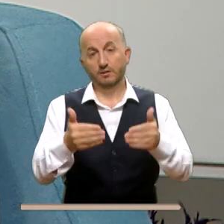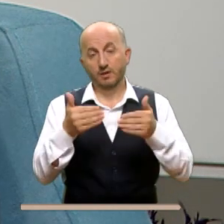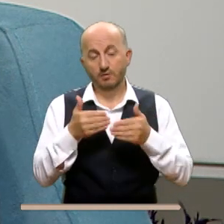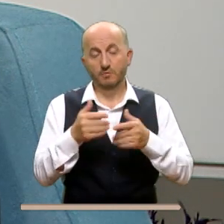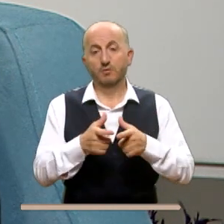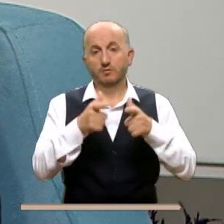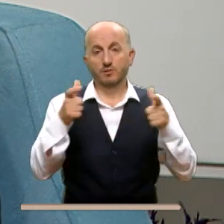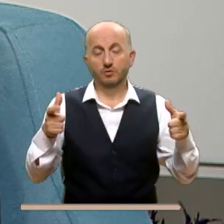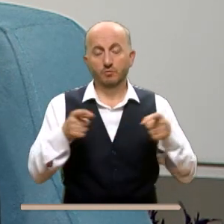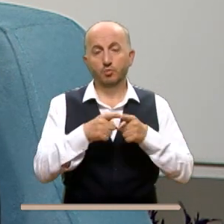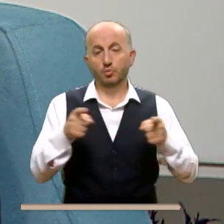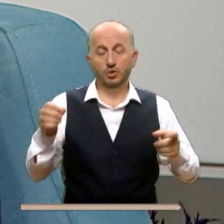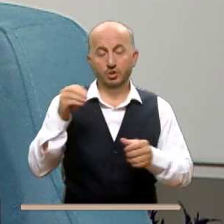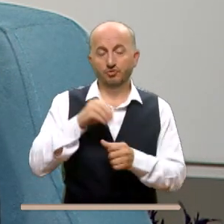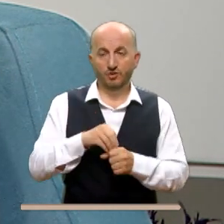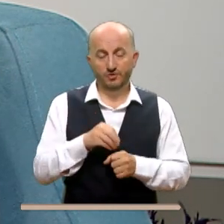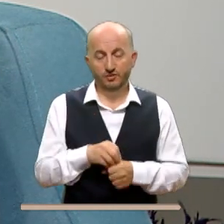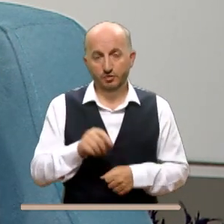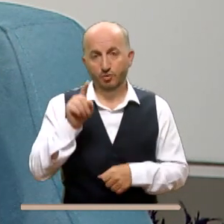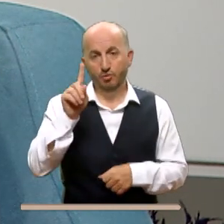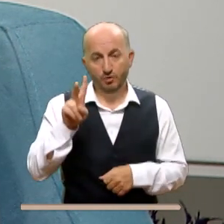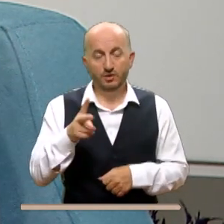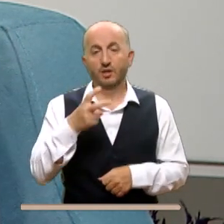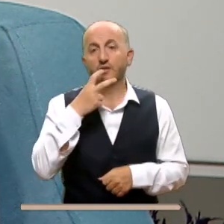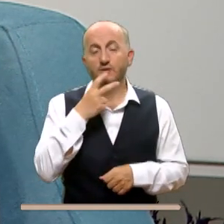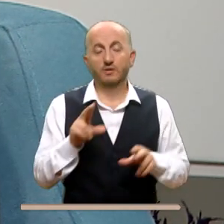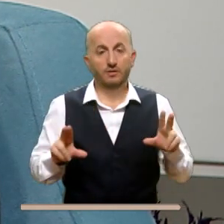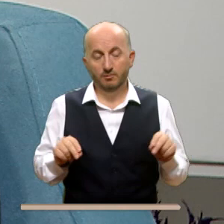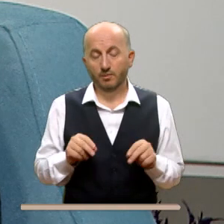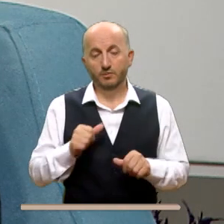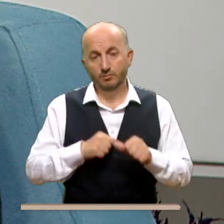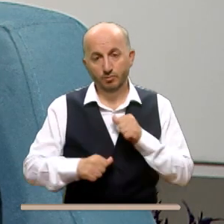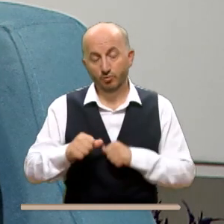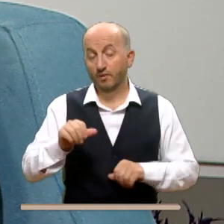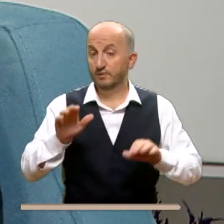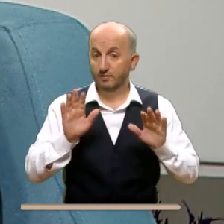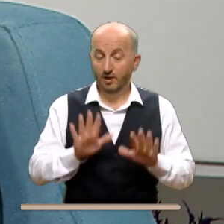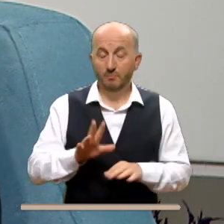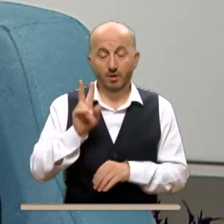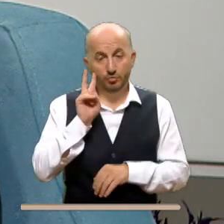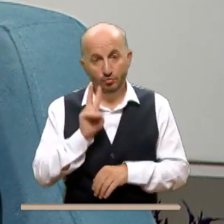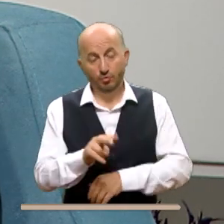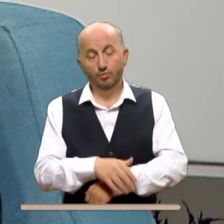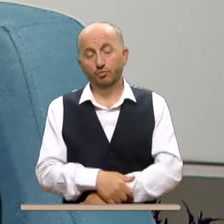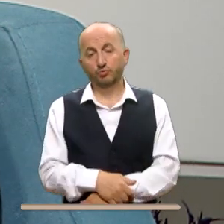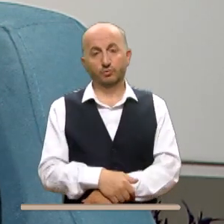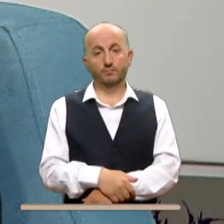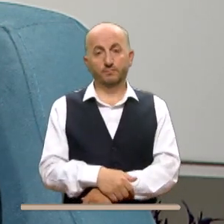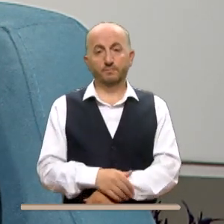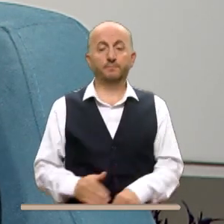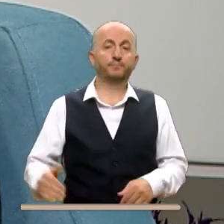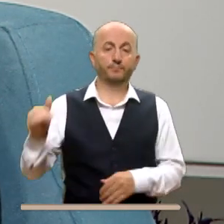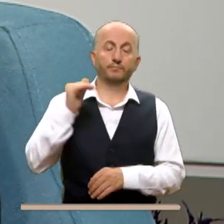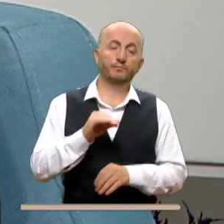süreci içerisindeyiz. Henüz 12 yılını tamamlamış bir üniversite. Ama şunu görüyoruz,